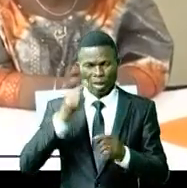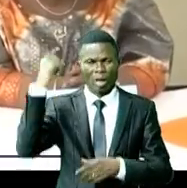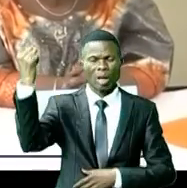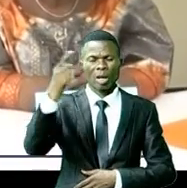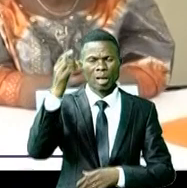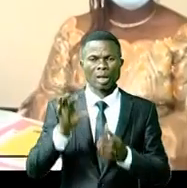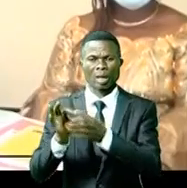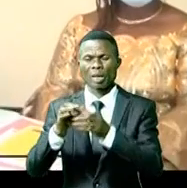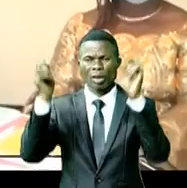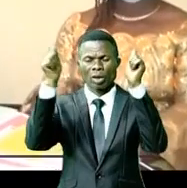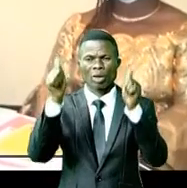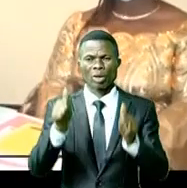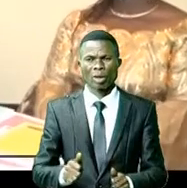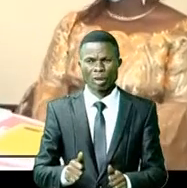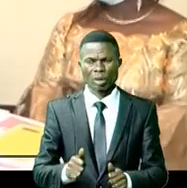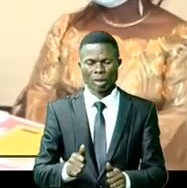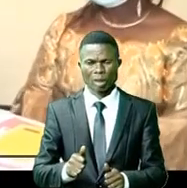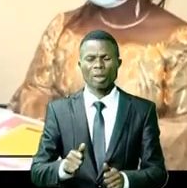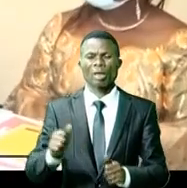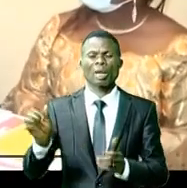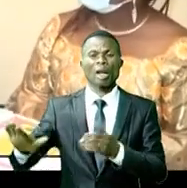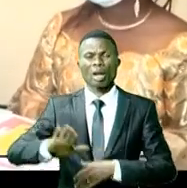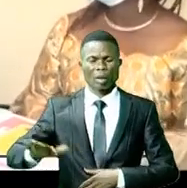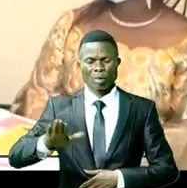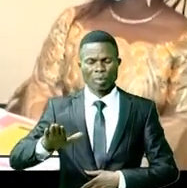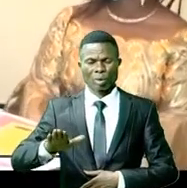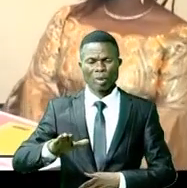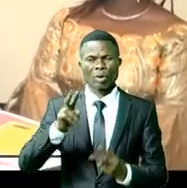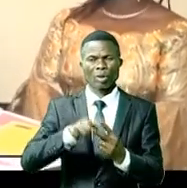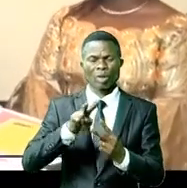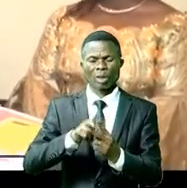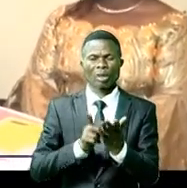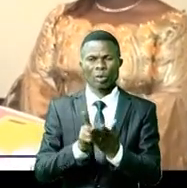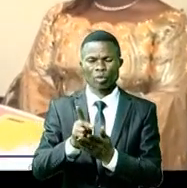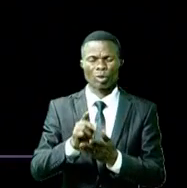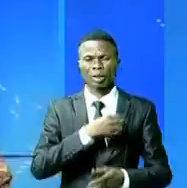l'Union africaine amenant les États signataires à garantir les droits des femmes.